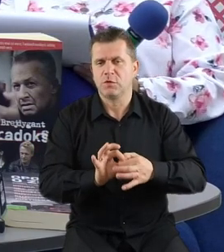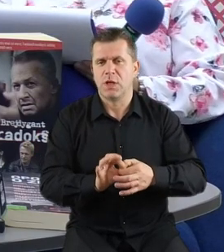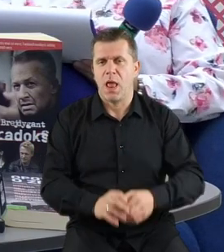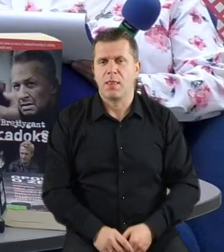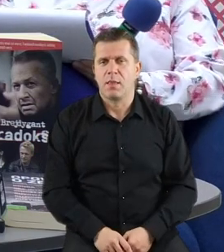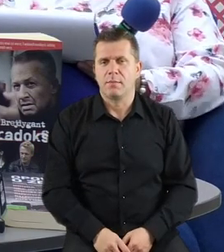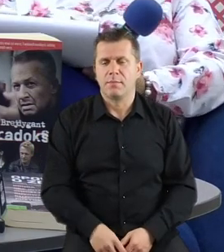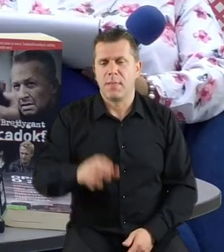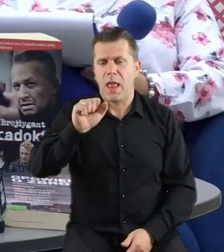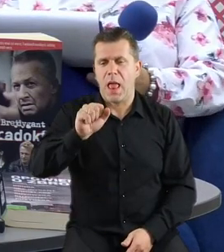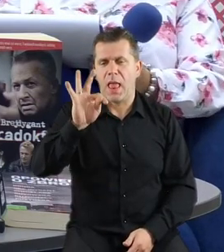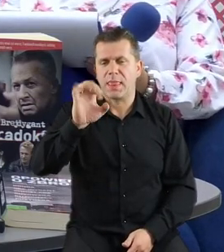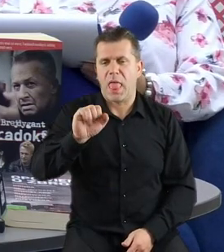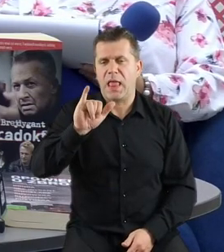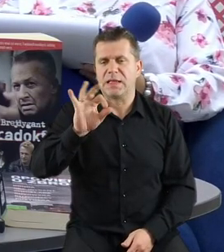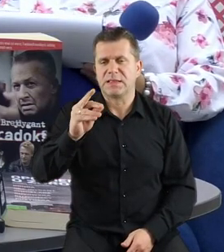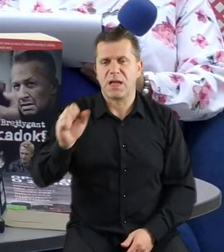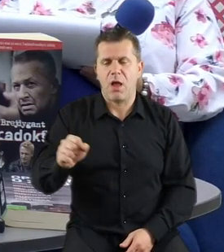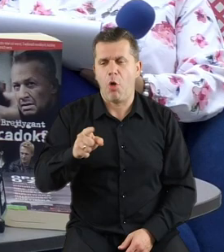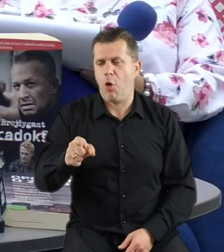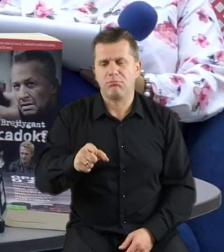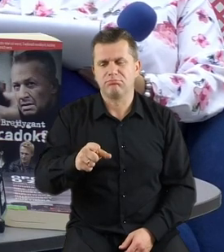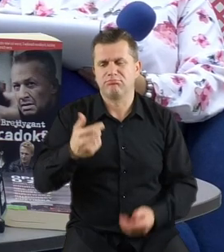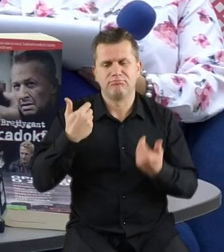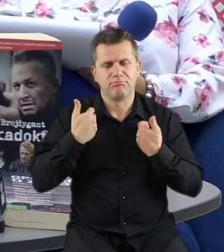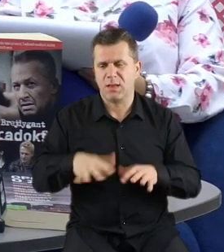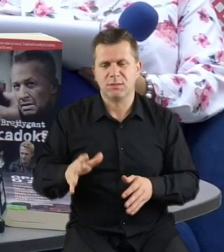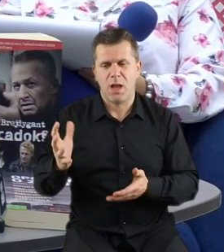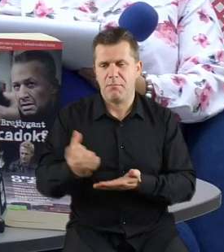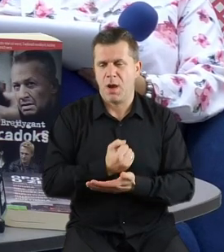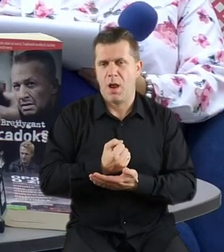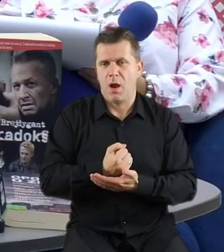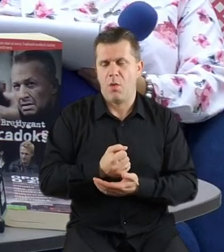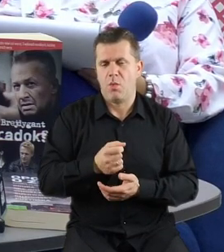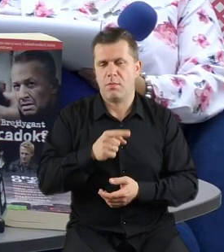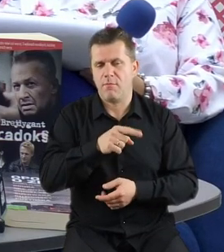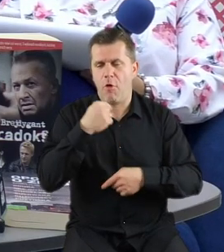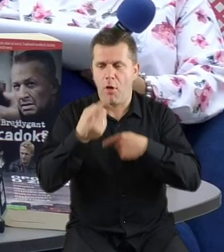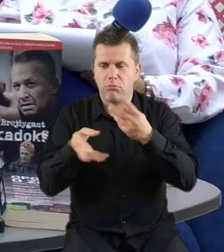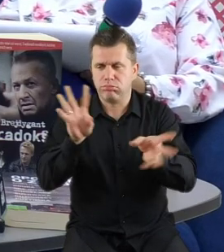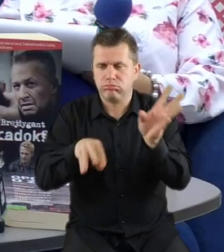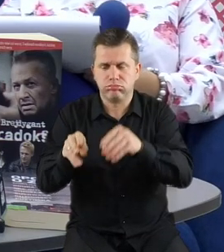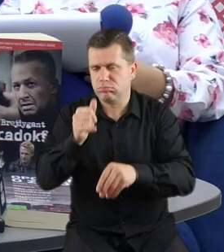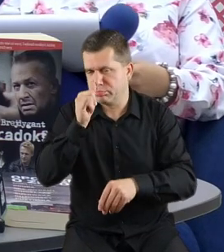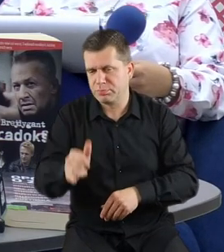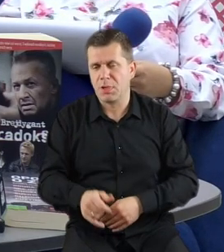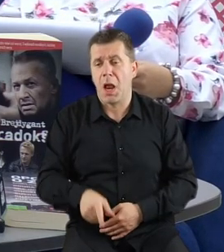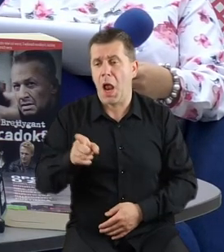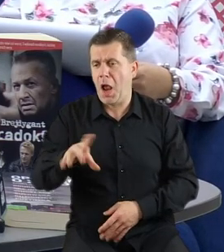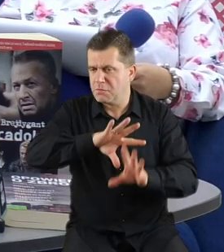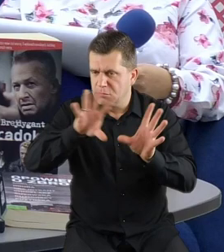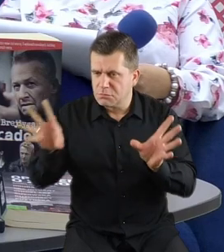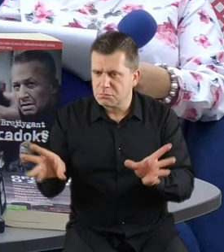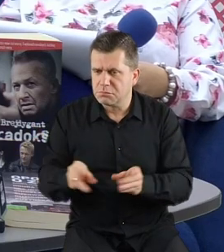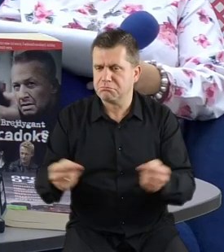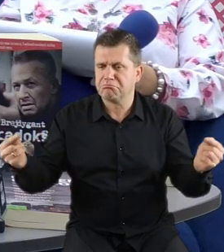związania, ateistyczna, no on by jej nie zabrał tą swoją opowieścią prawdopodobnie. A tutaj on